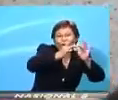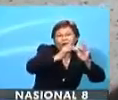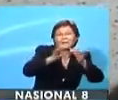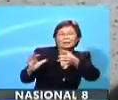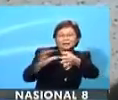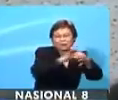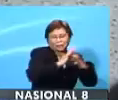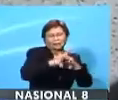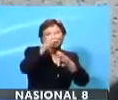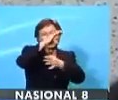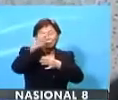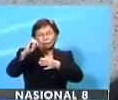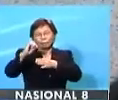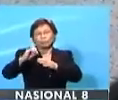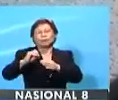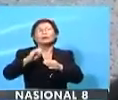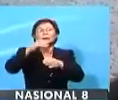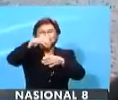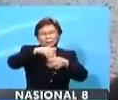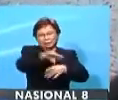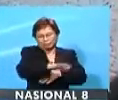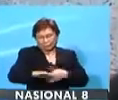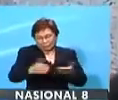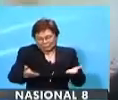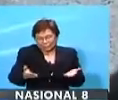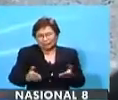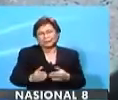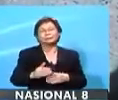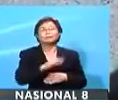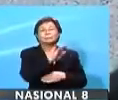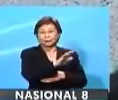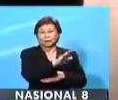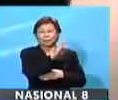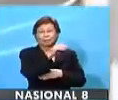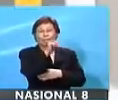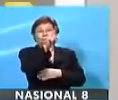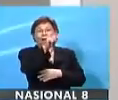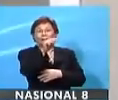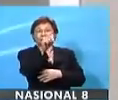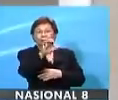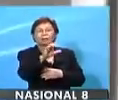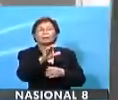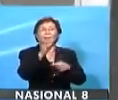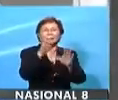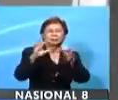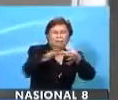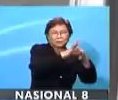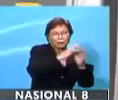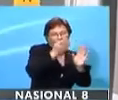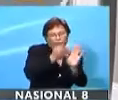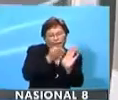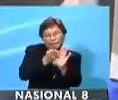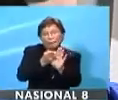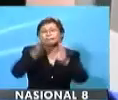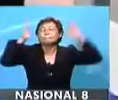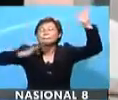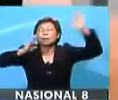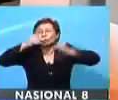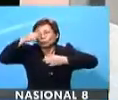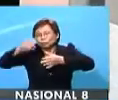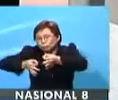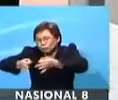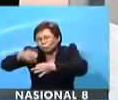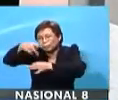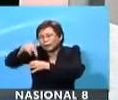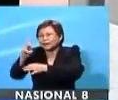yang turut beroperasi di peringkat serantau. Selain itu, badan itu juga akan bekerjasama dengan bank-bank komersial tempatan untuk memberi penerangan kepada